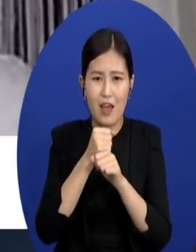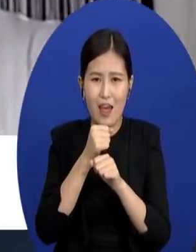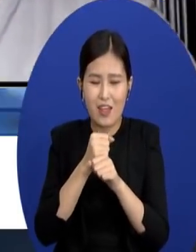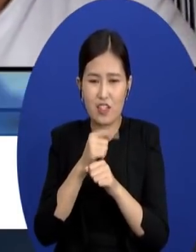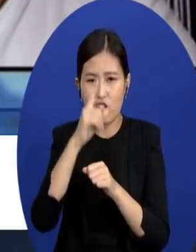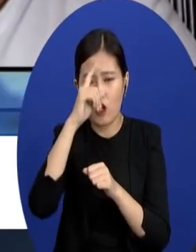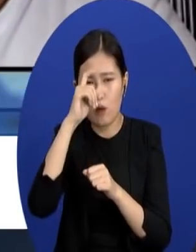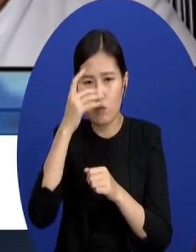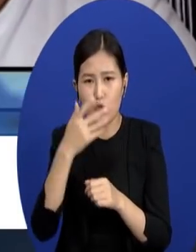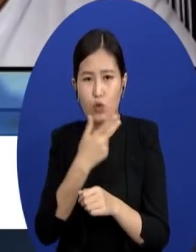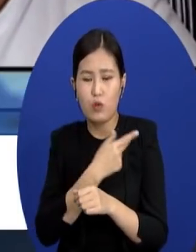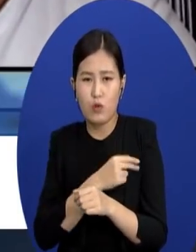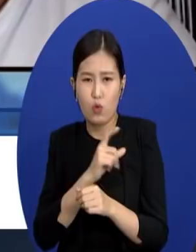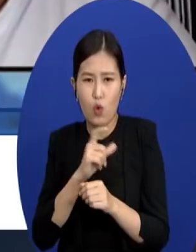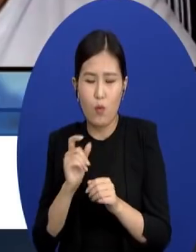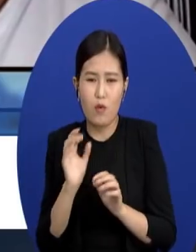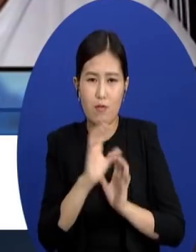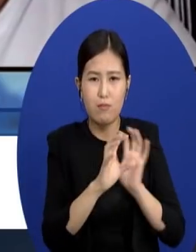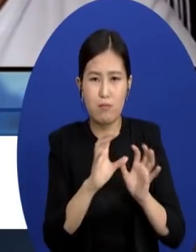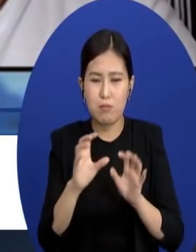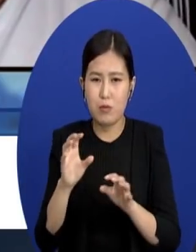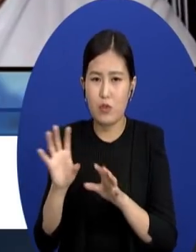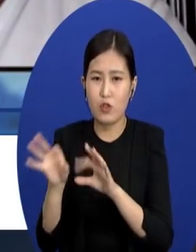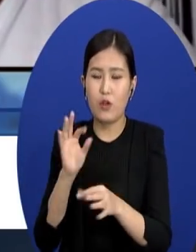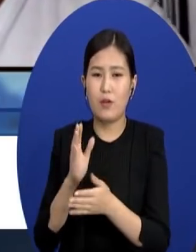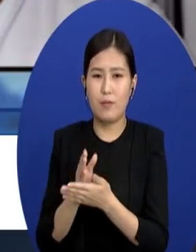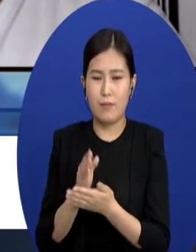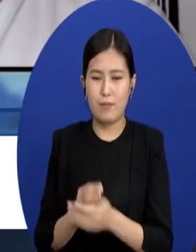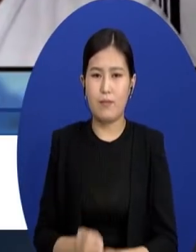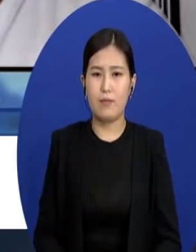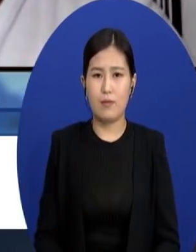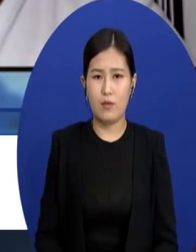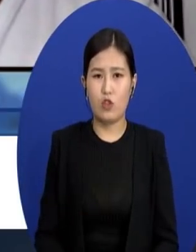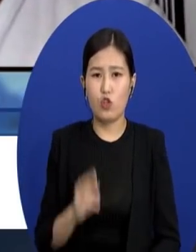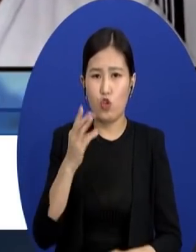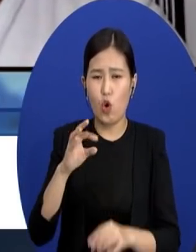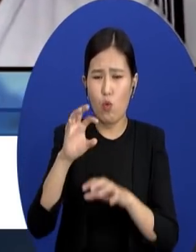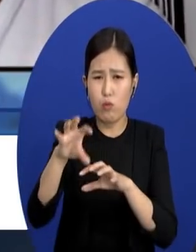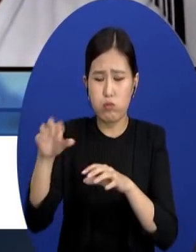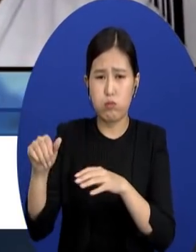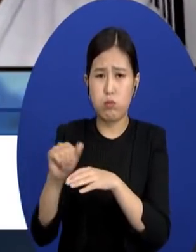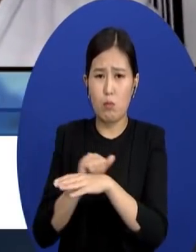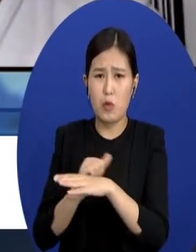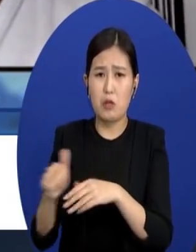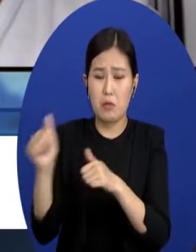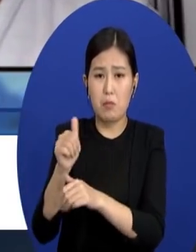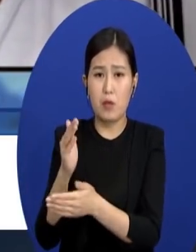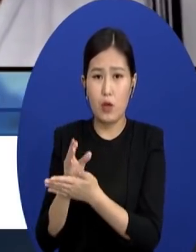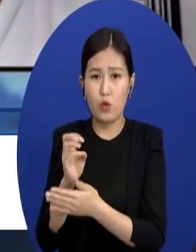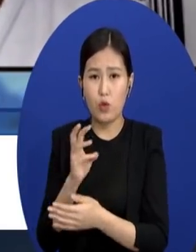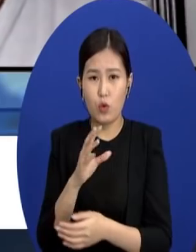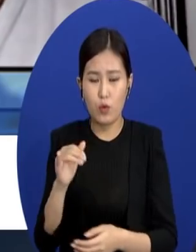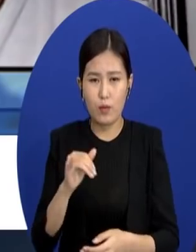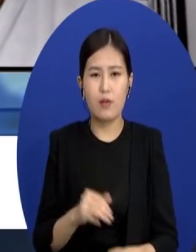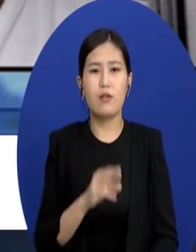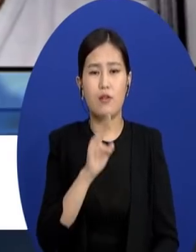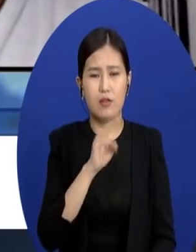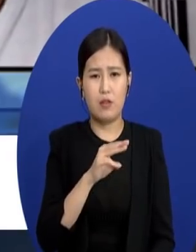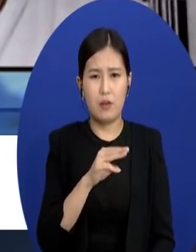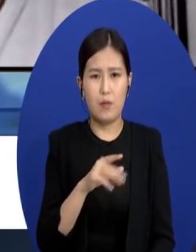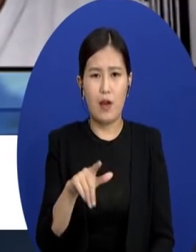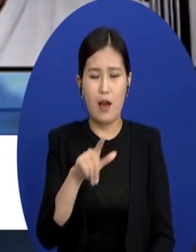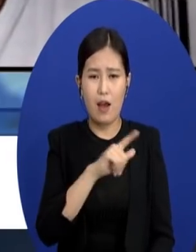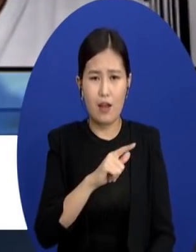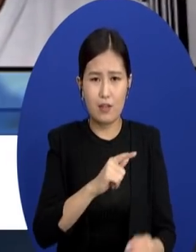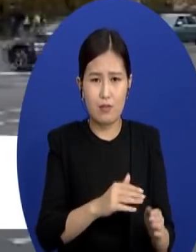А ерхэд бол вакцин тарих төвүүдийг бол байгуулад бэлтчихсэн байгаа мэн гэж ойлгох уу? Би одоо нэг барилга байгууламжийн асуудал